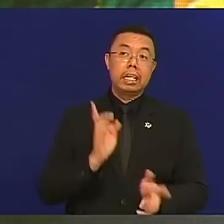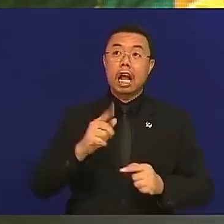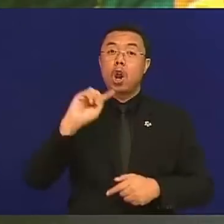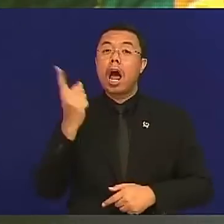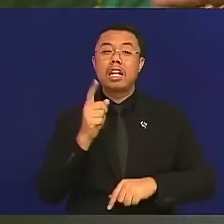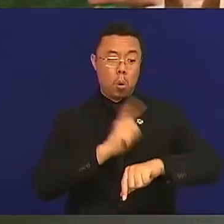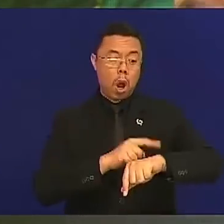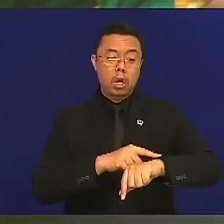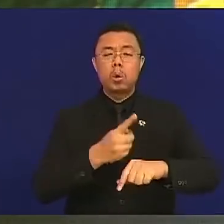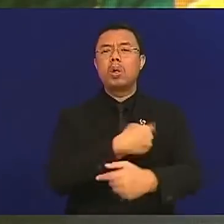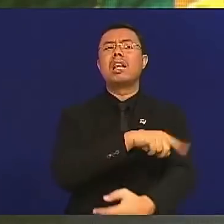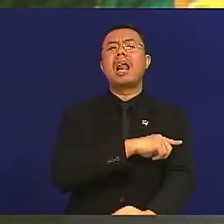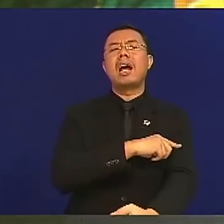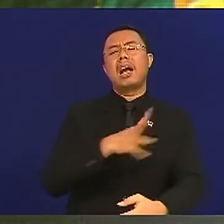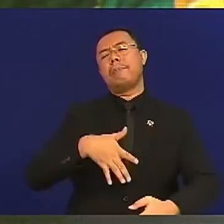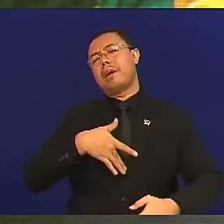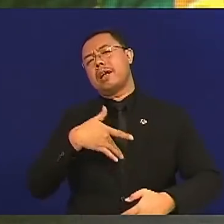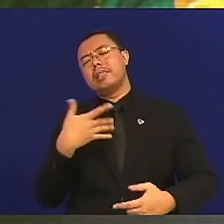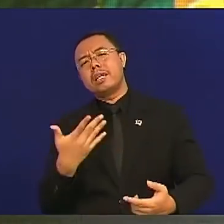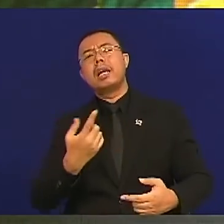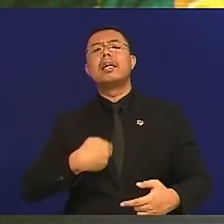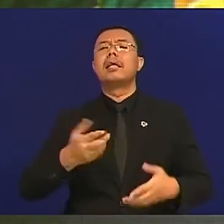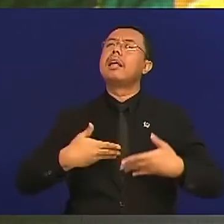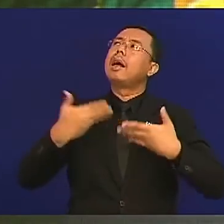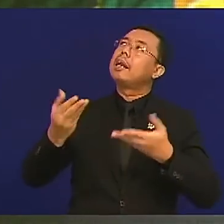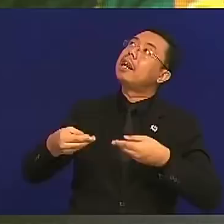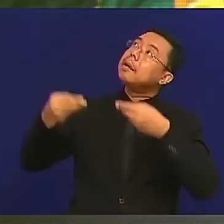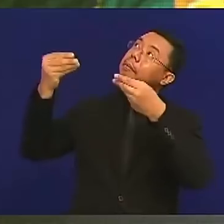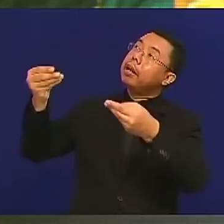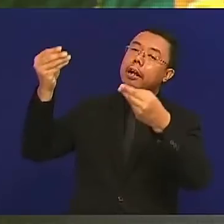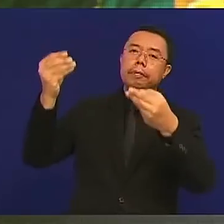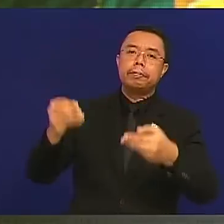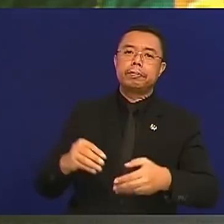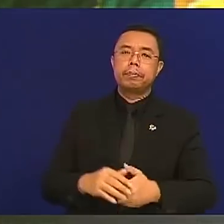Kalau hanya waktu, tenaga, bahkan perasaan, kita rela berikan.